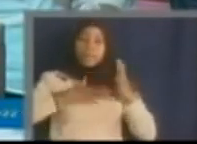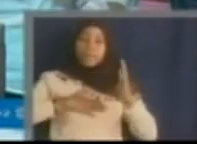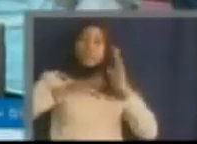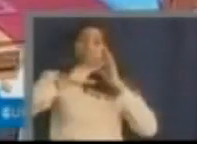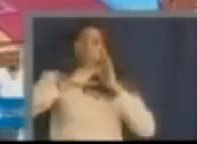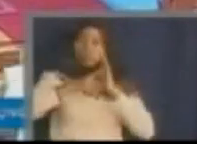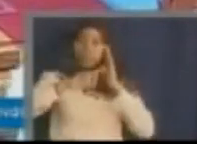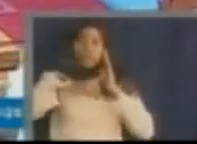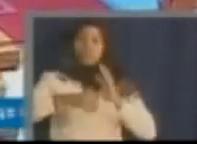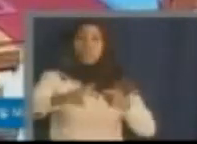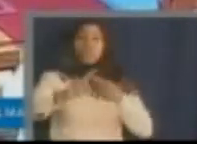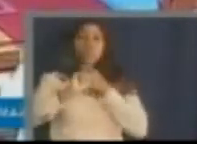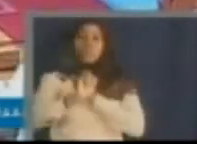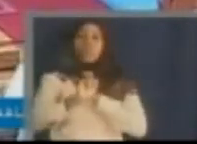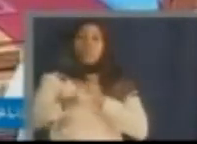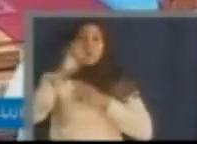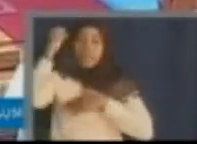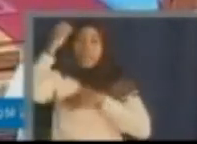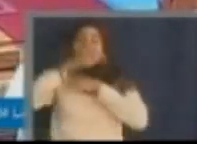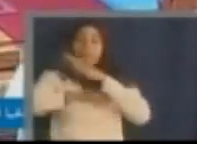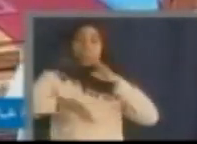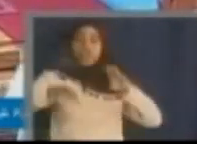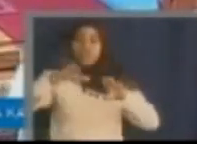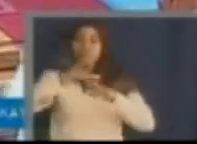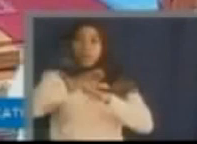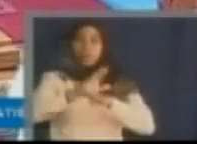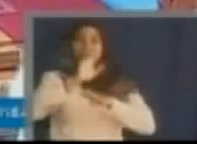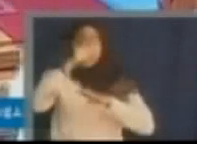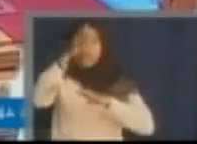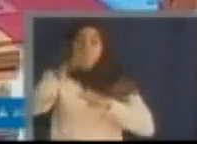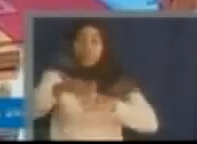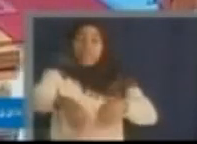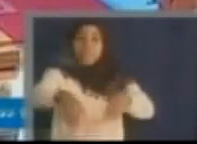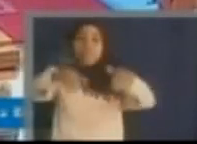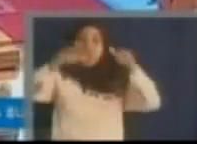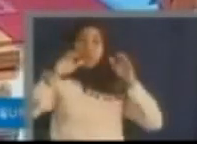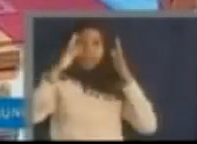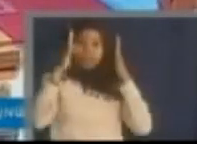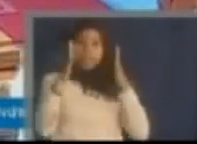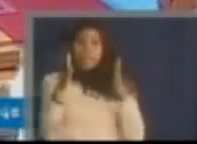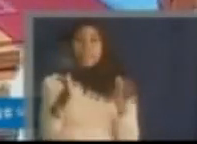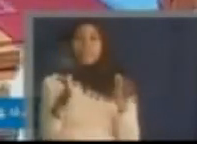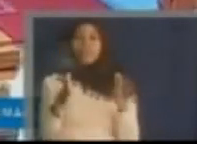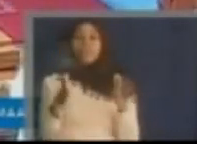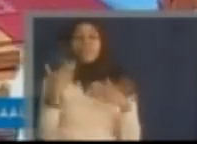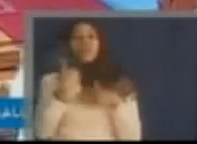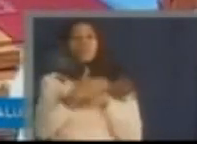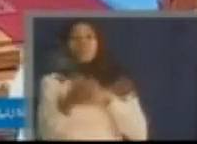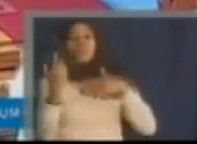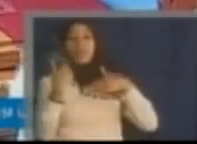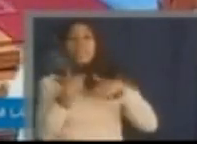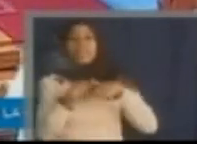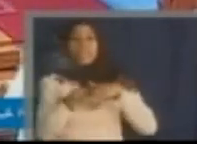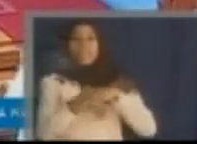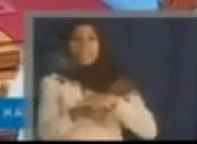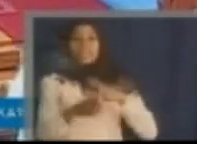mwenyekiti wa bunge hili maalum katika msiba uliomfika wa kufiwa na mjomba wake. Sisi